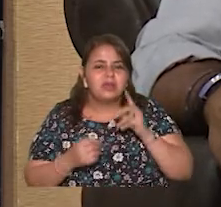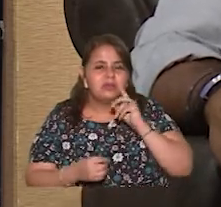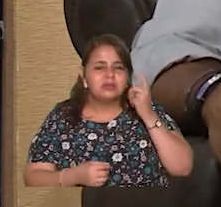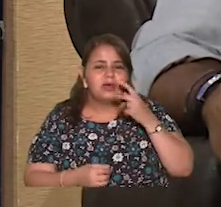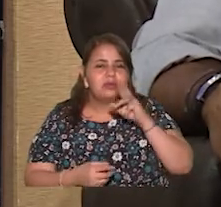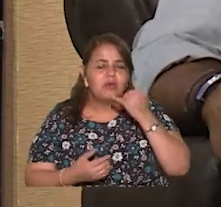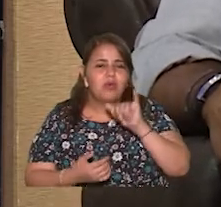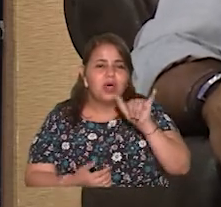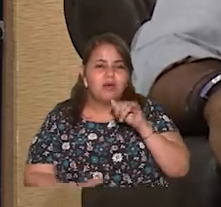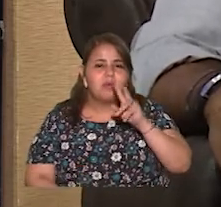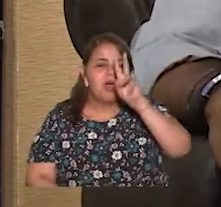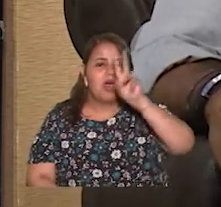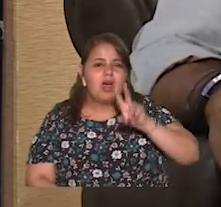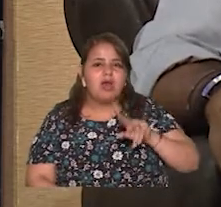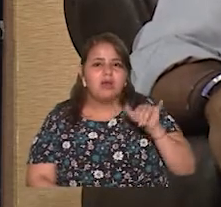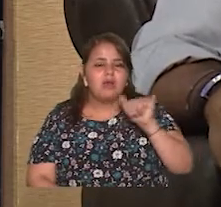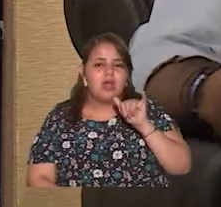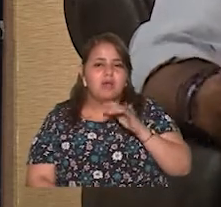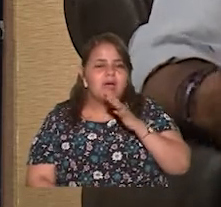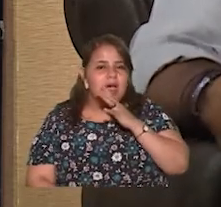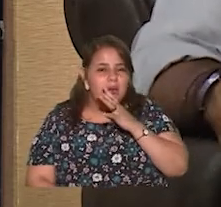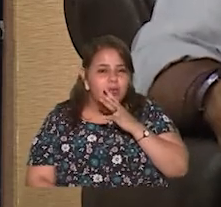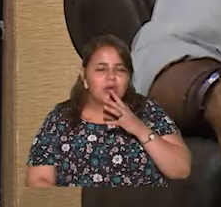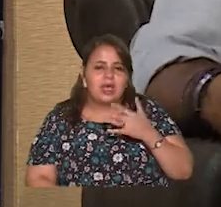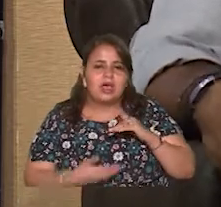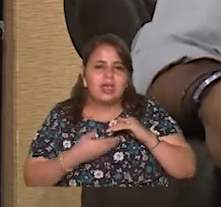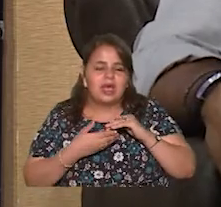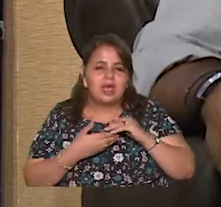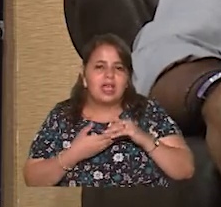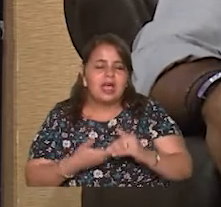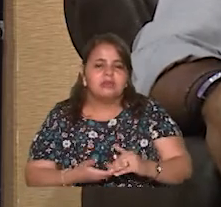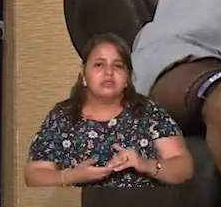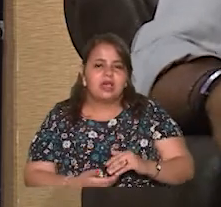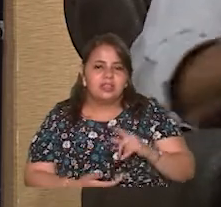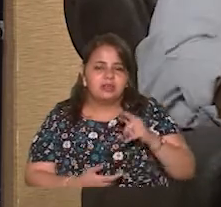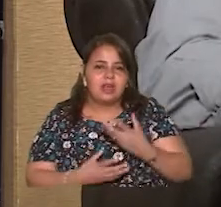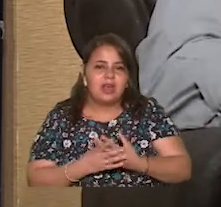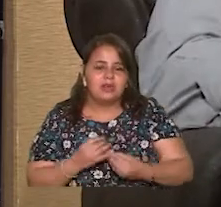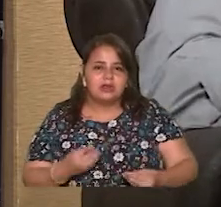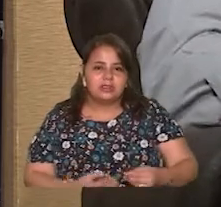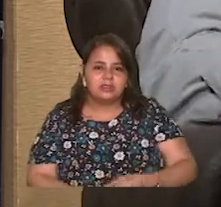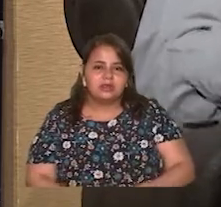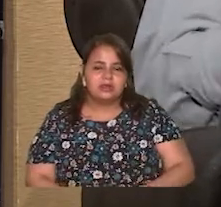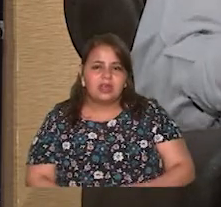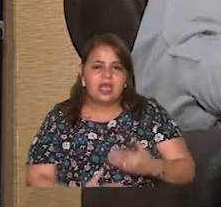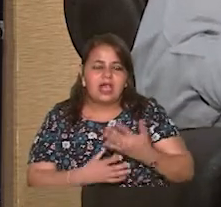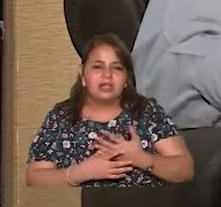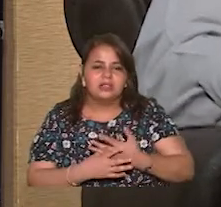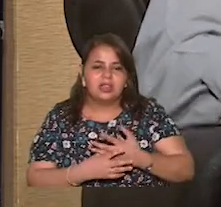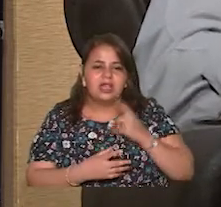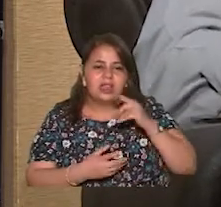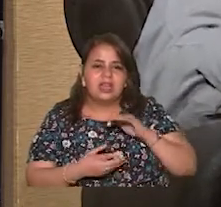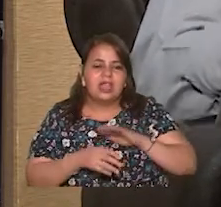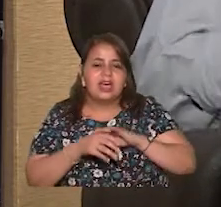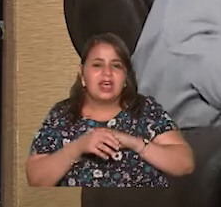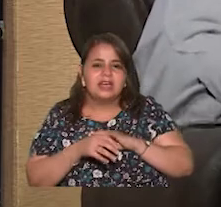يبقى عندي مرشد، يبقى عندي أب روحي أقدر ألجأ له ويقدر يساعدني في الحياة ويقدر يساعدني مع أولادي. لأن أن أنا أبقى حاسس أنه